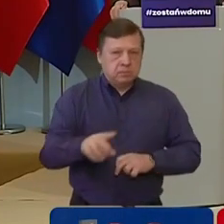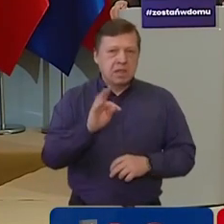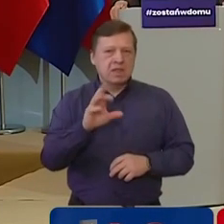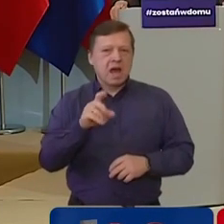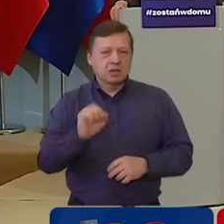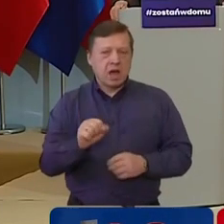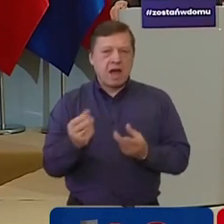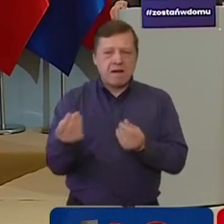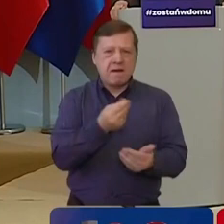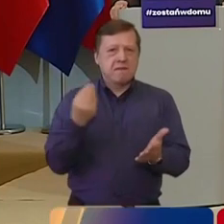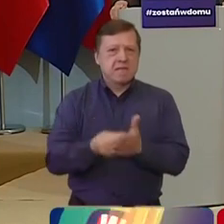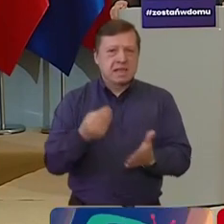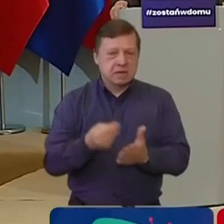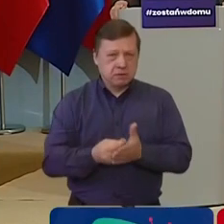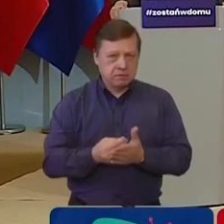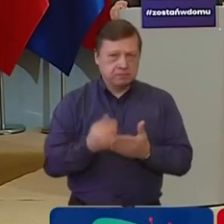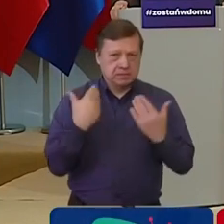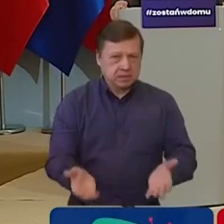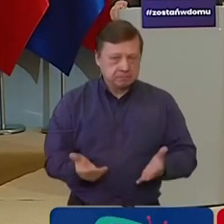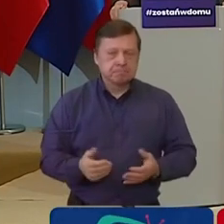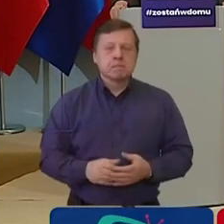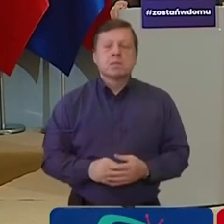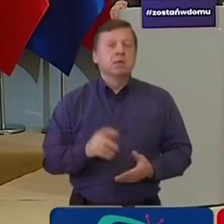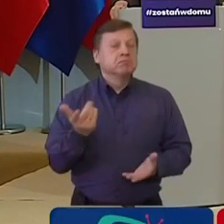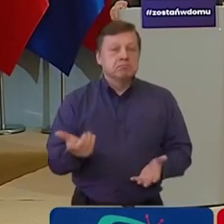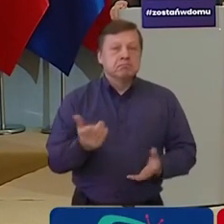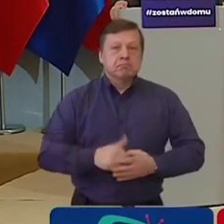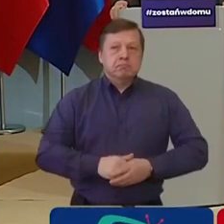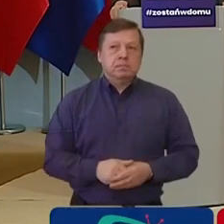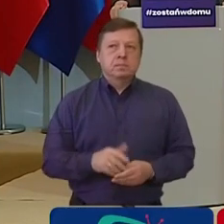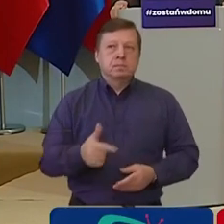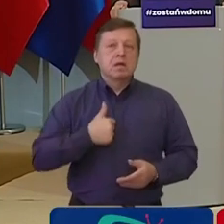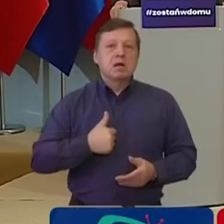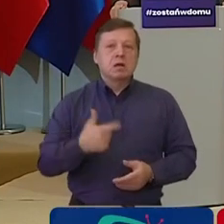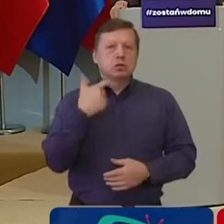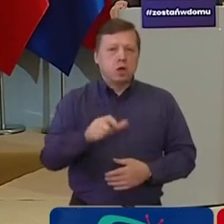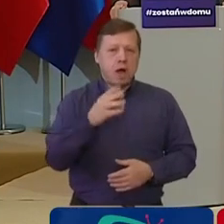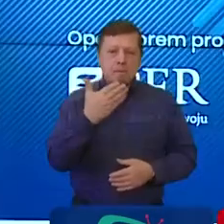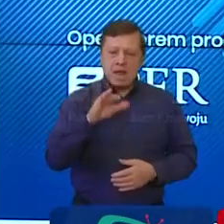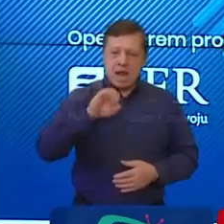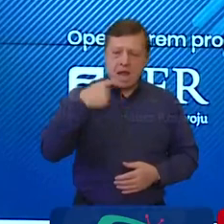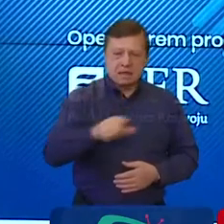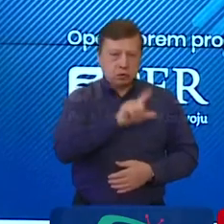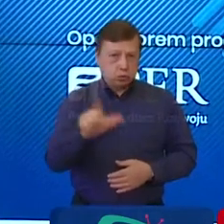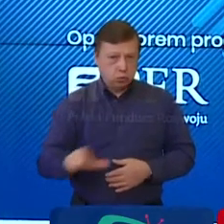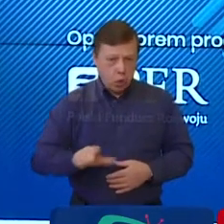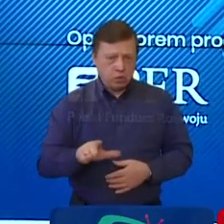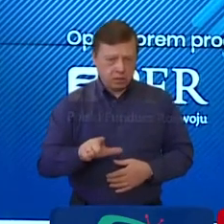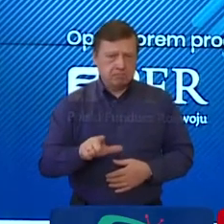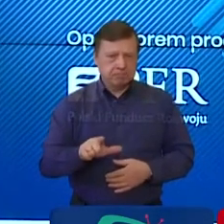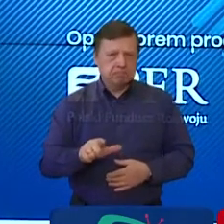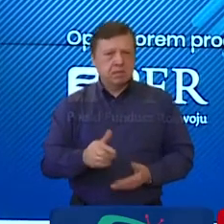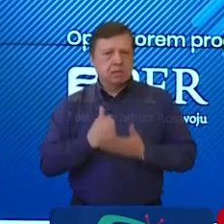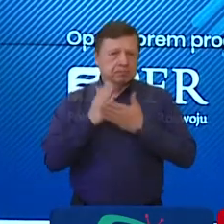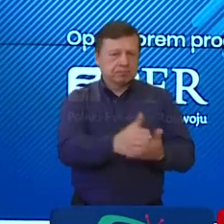tarczą bez precedensu, ponieważ bezpośrednio kierujemy 100 miliardów złotych, co najmniej 100 miliardów